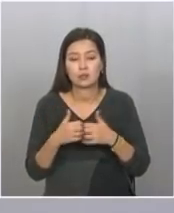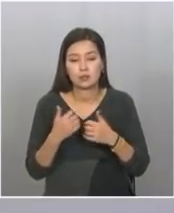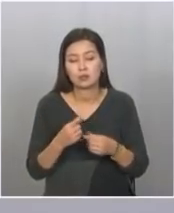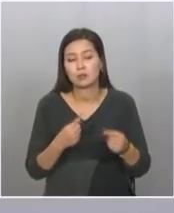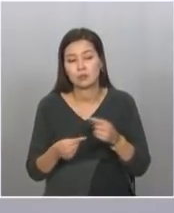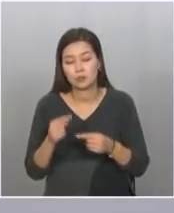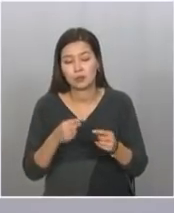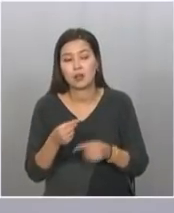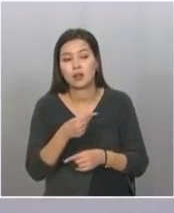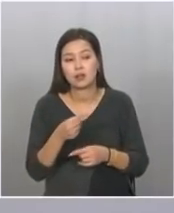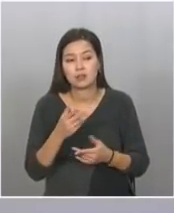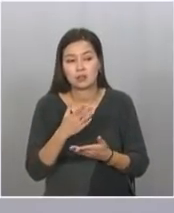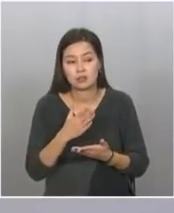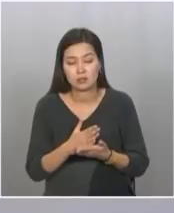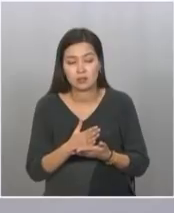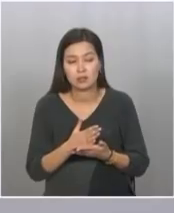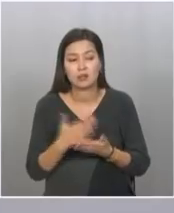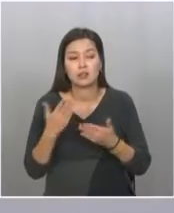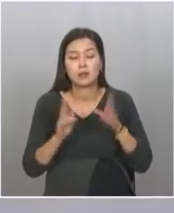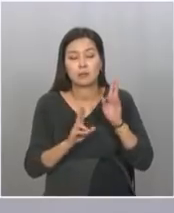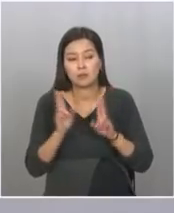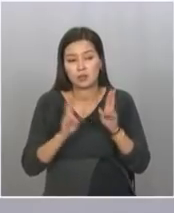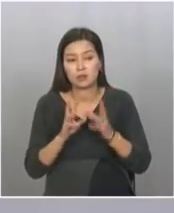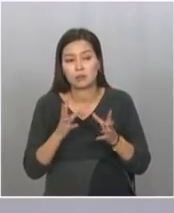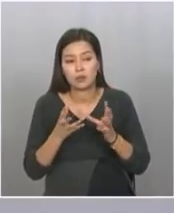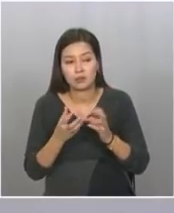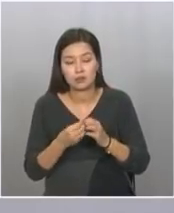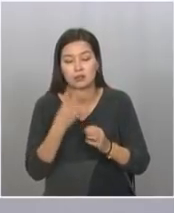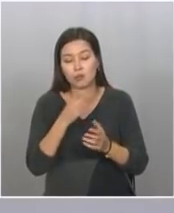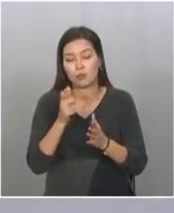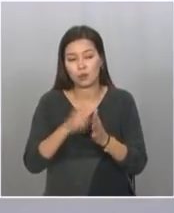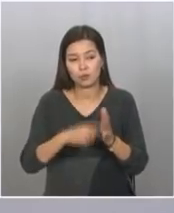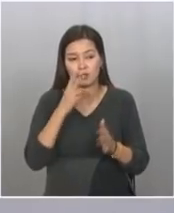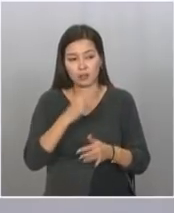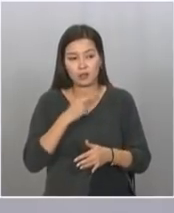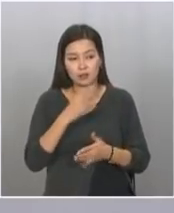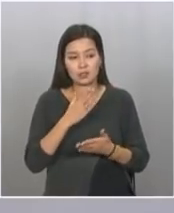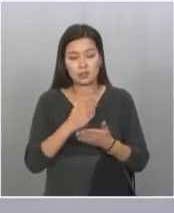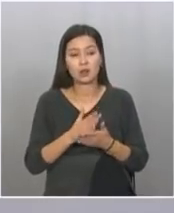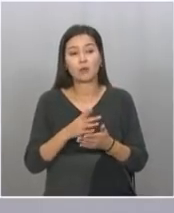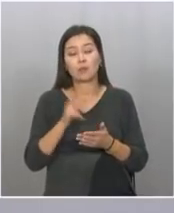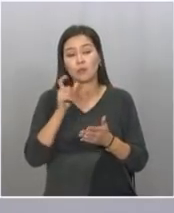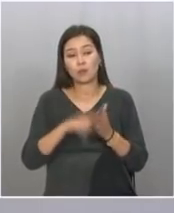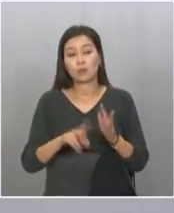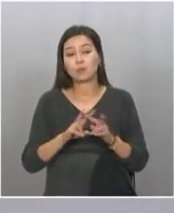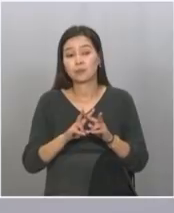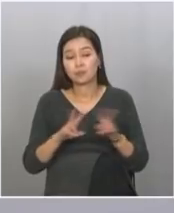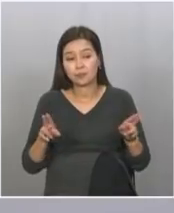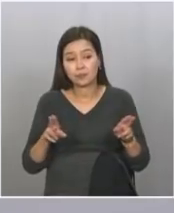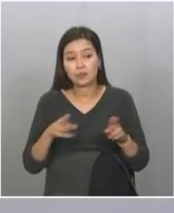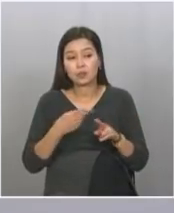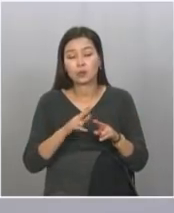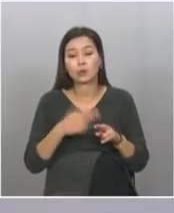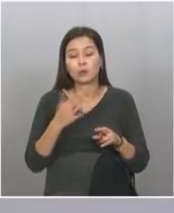бір-бірінен азайтайық. Бұнда да балалар ереже бойынша бөлімдеріне қараймыз. Бөлімдері бірдей болғандықтан сол бөлім